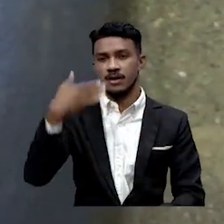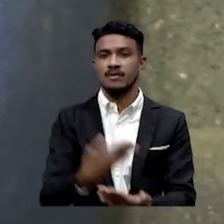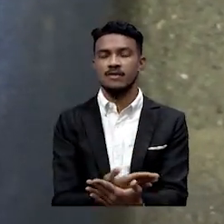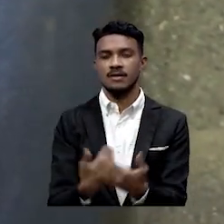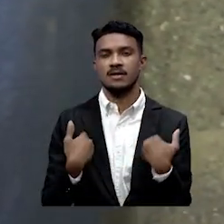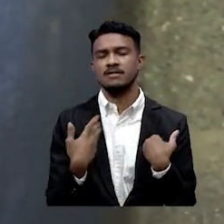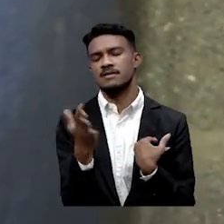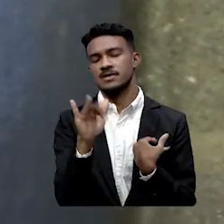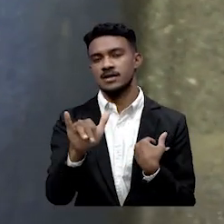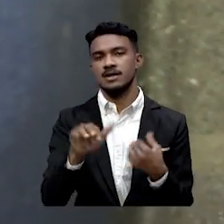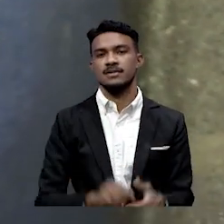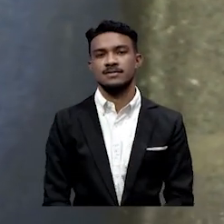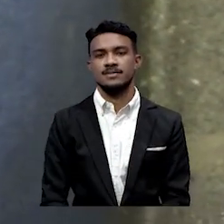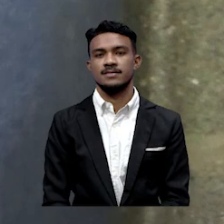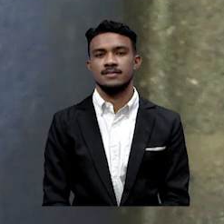rumah sira